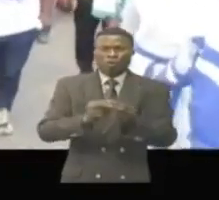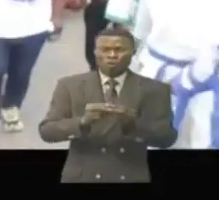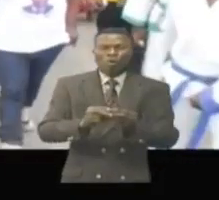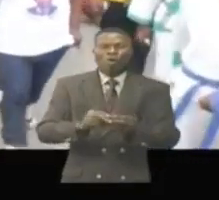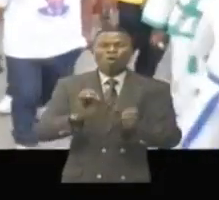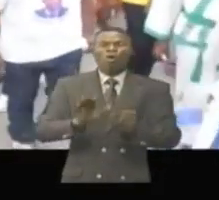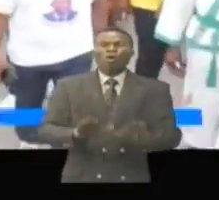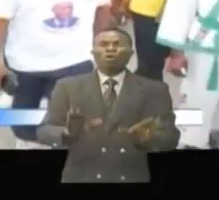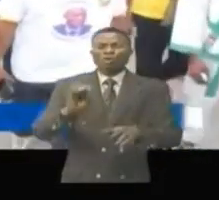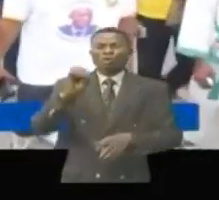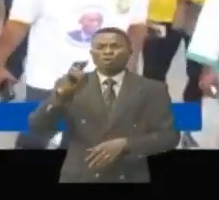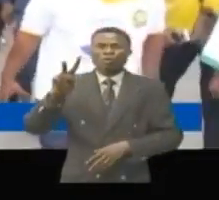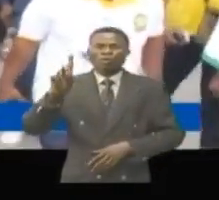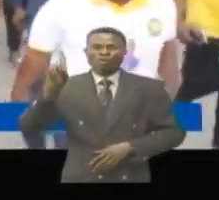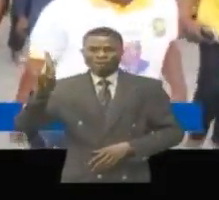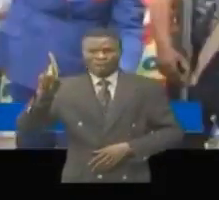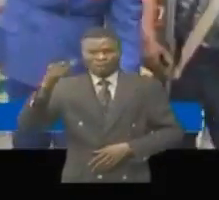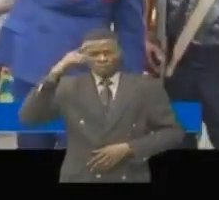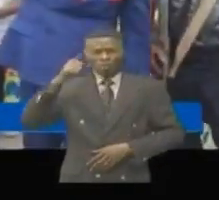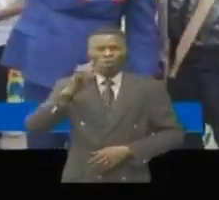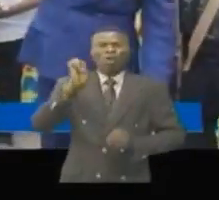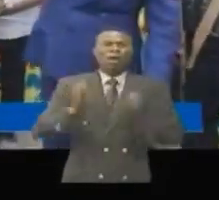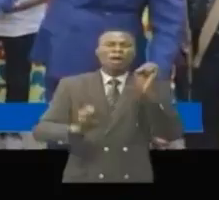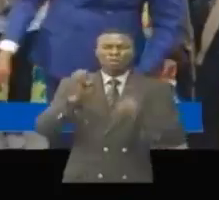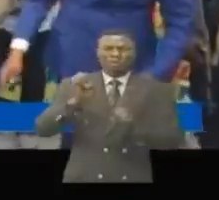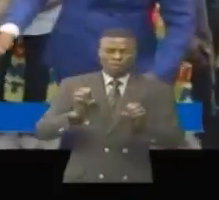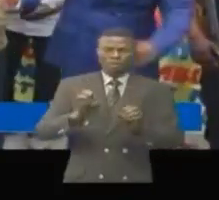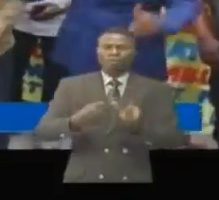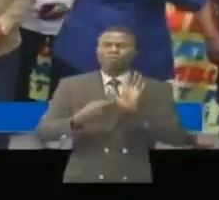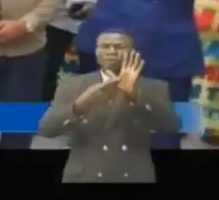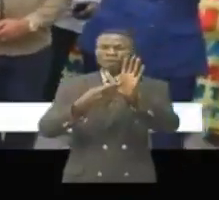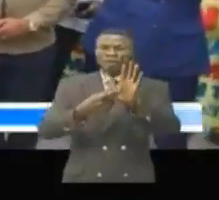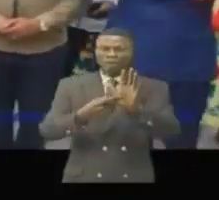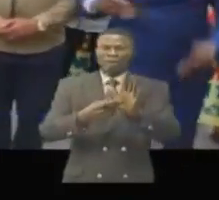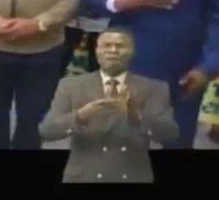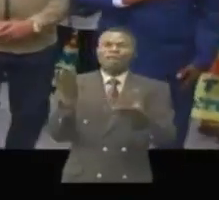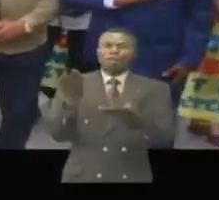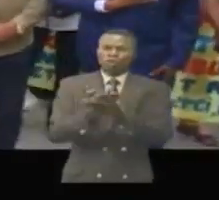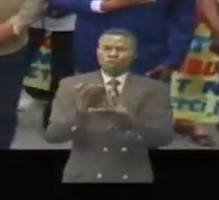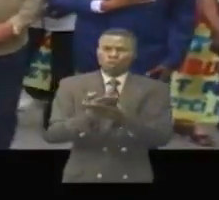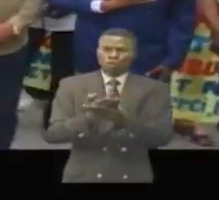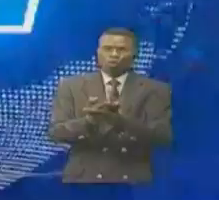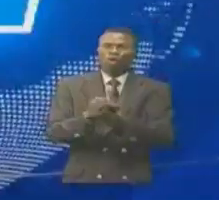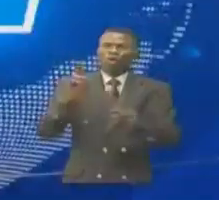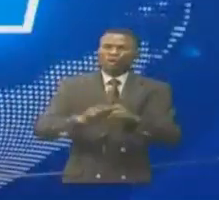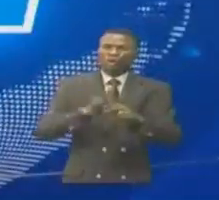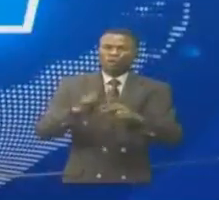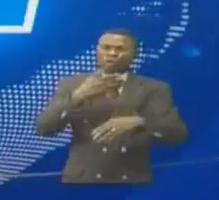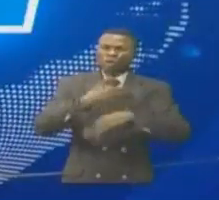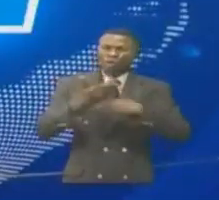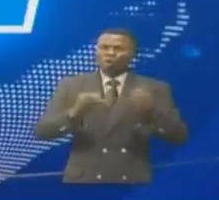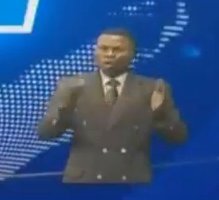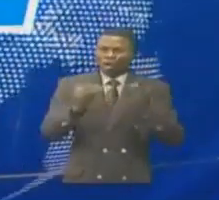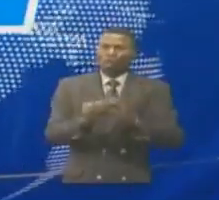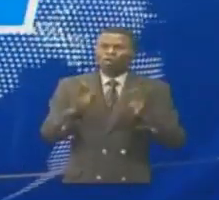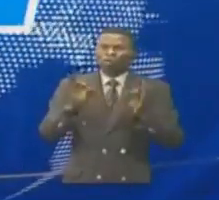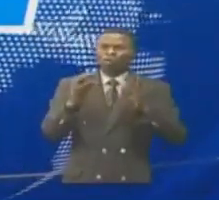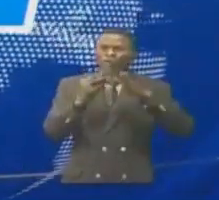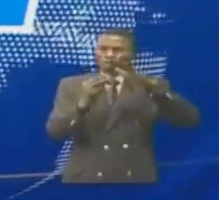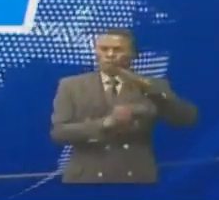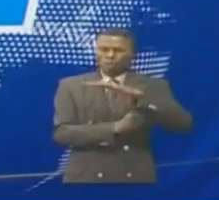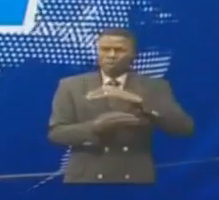des voiries et drainages pour l'évaluation et la présentation d'un devis en toute urgence. Allons à présent